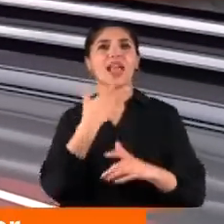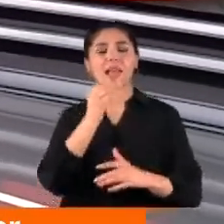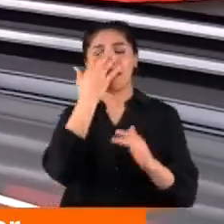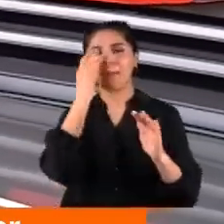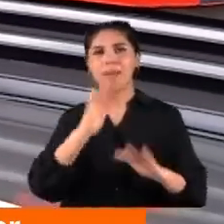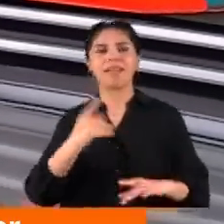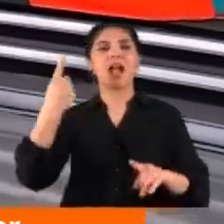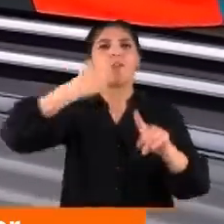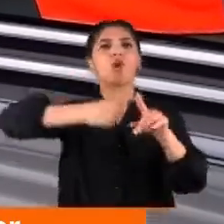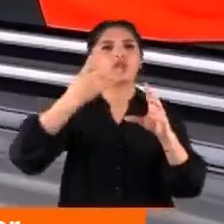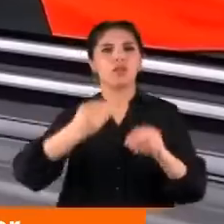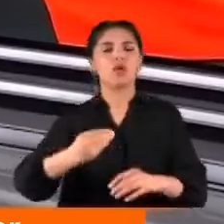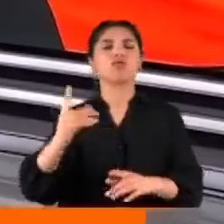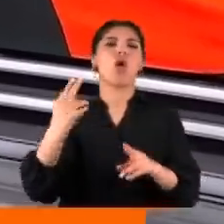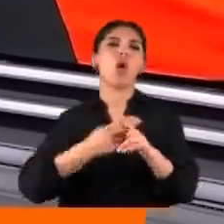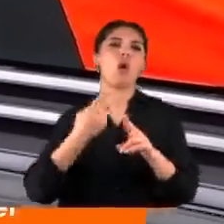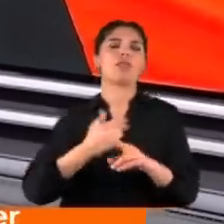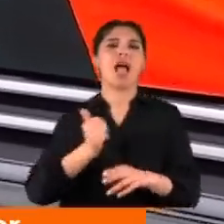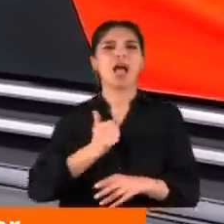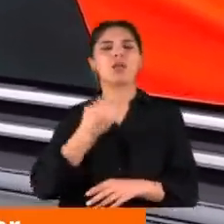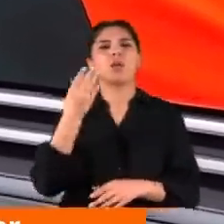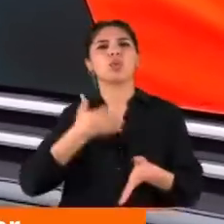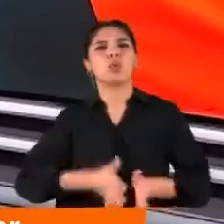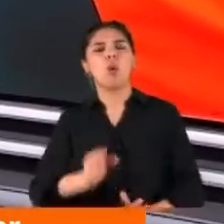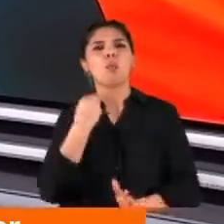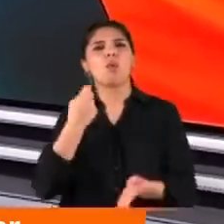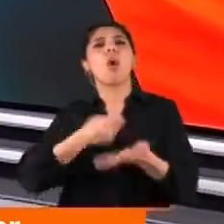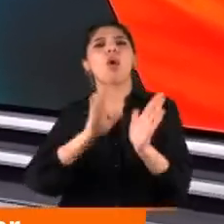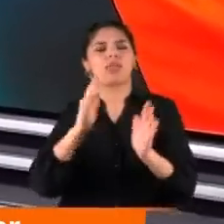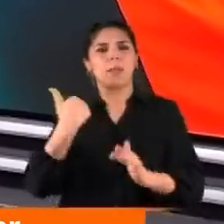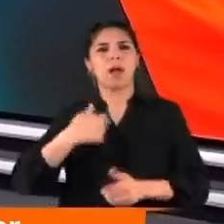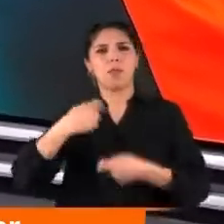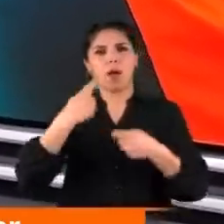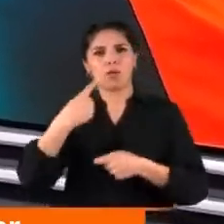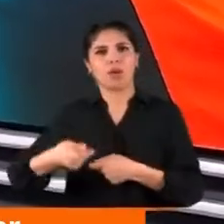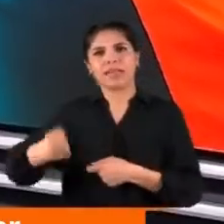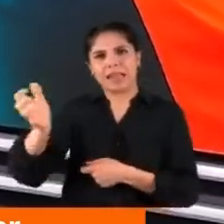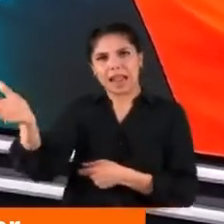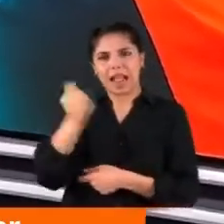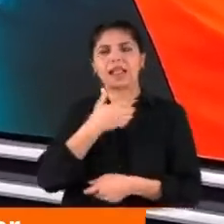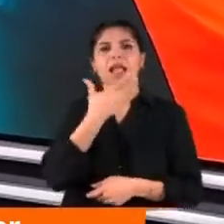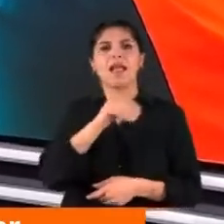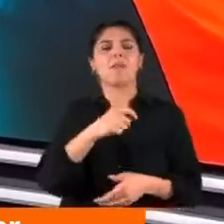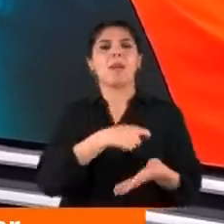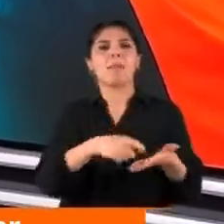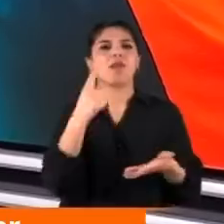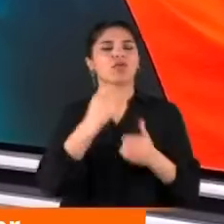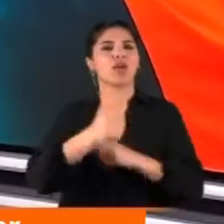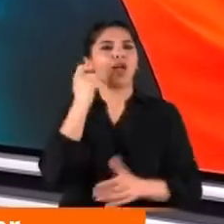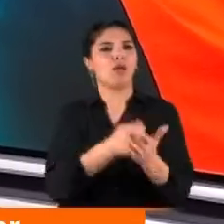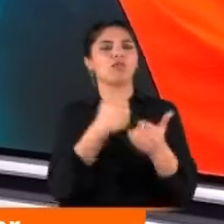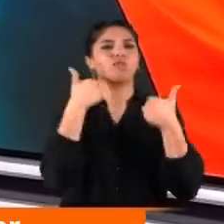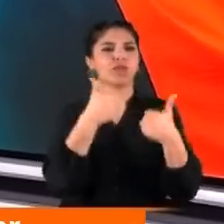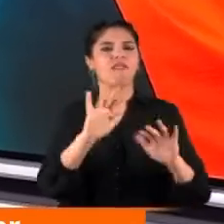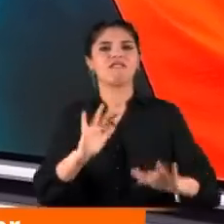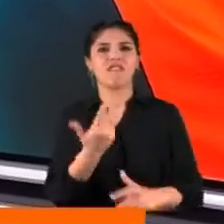Örneğin askerlik ve doğum borçlanmasını ödeyemeyenler kamu bankaları vasıtasıyla alacakları krediyi emekli maaşlarıyla geri ödeyebilecek. Ya